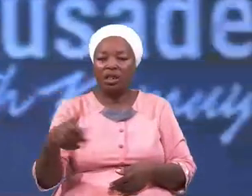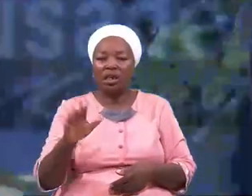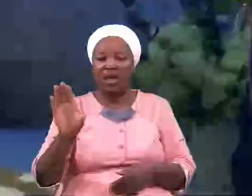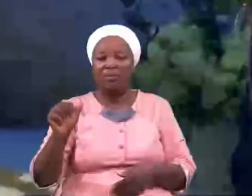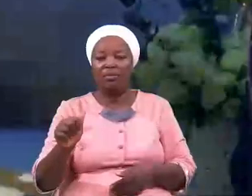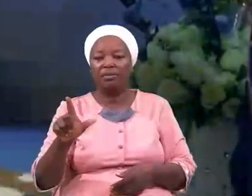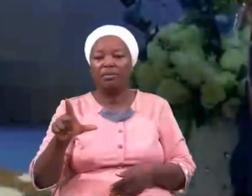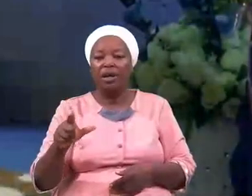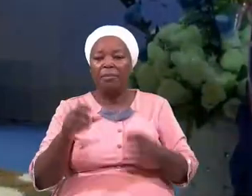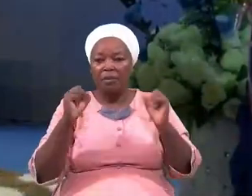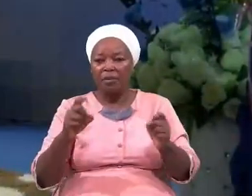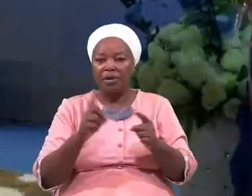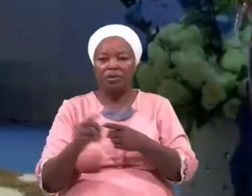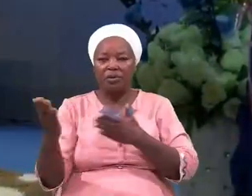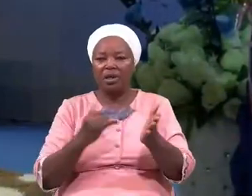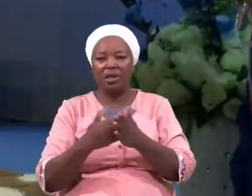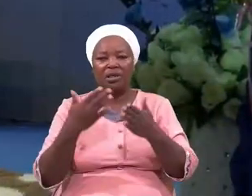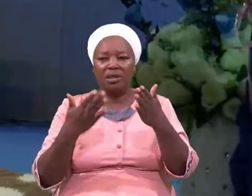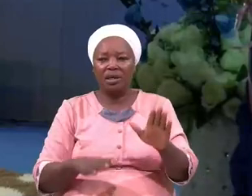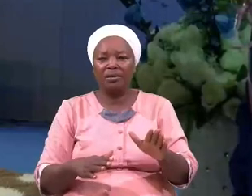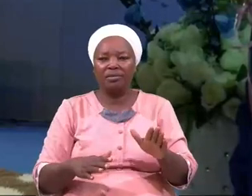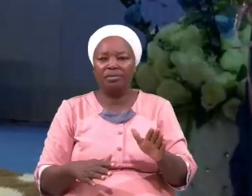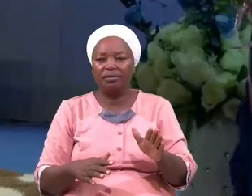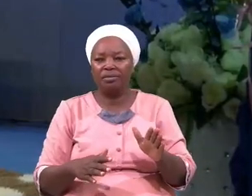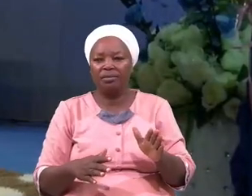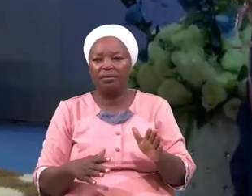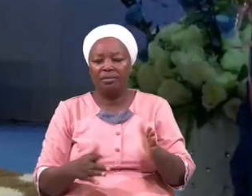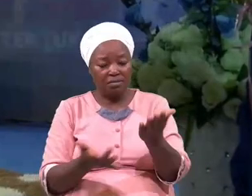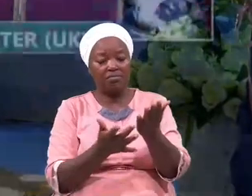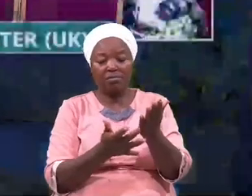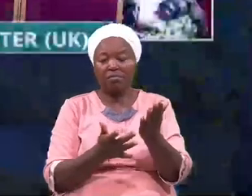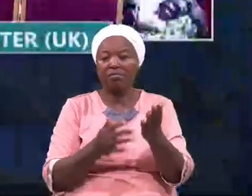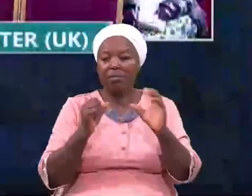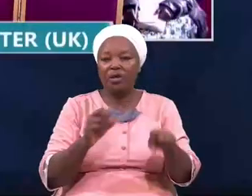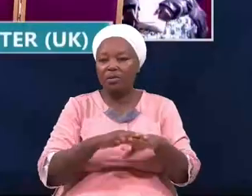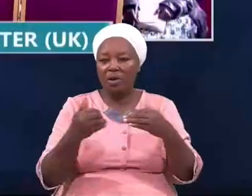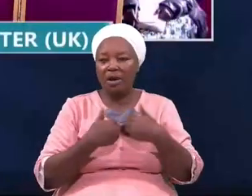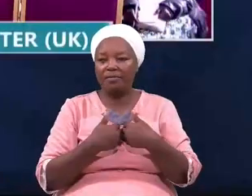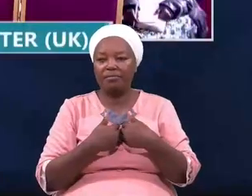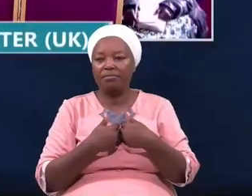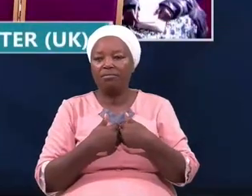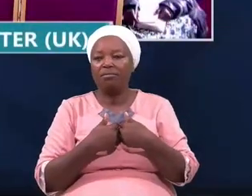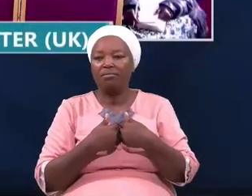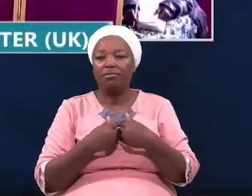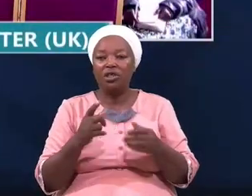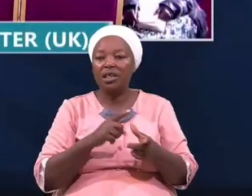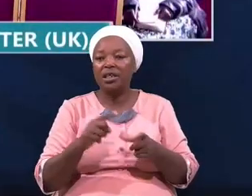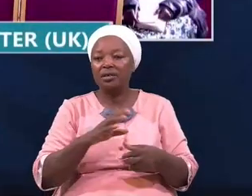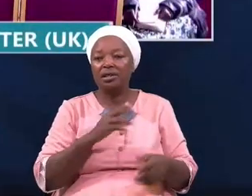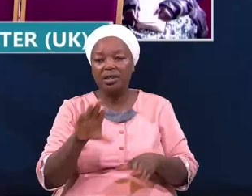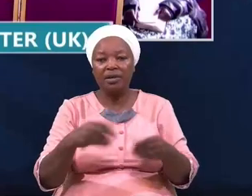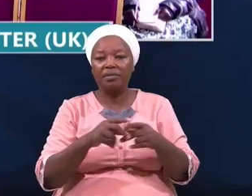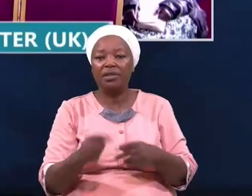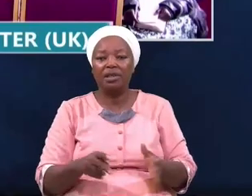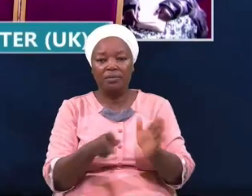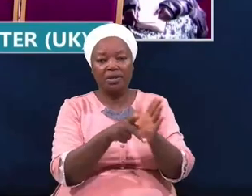Ils n'avaient pas de force naturelle ou bien technologique pour faire démolir ces murailles. Il leur a donné des